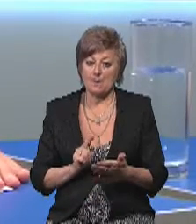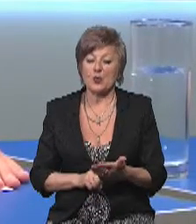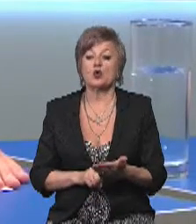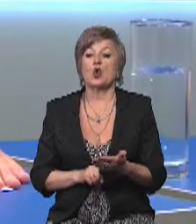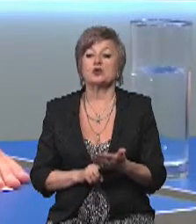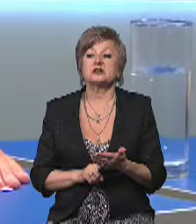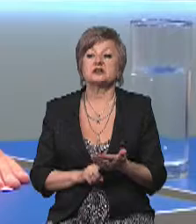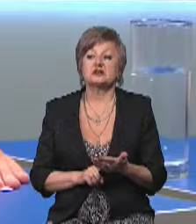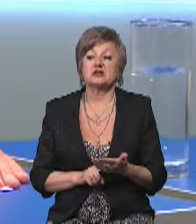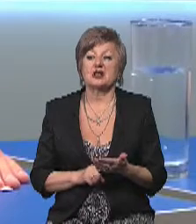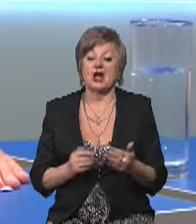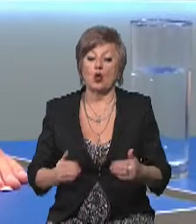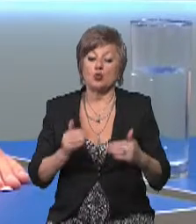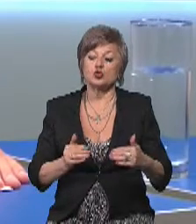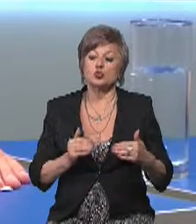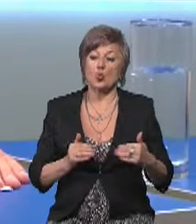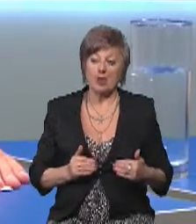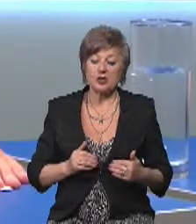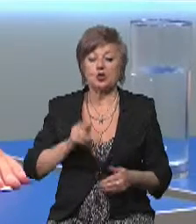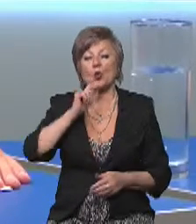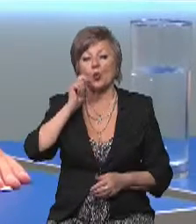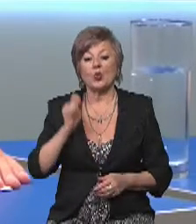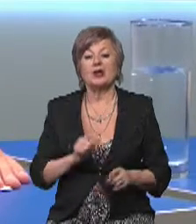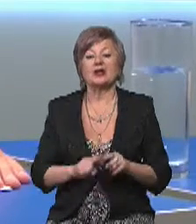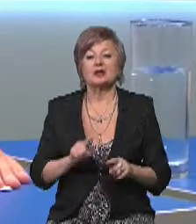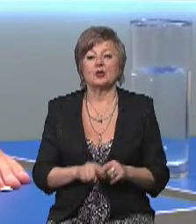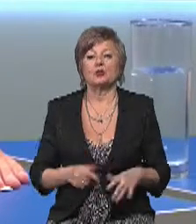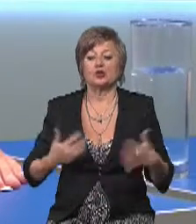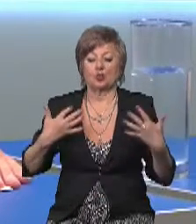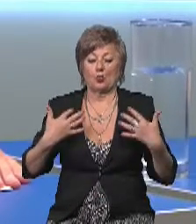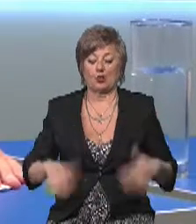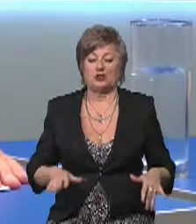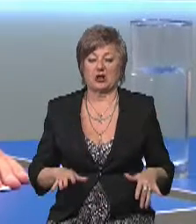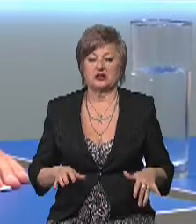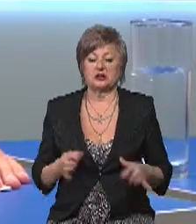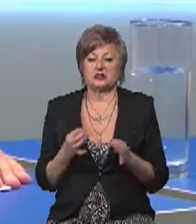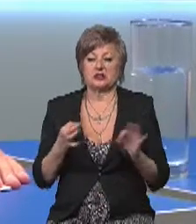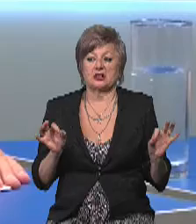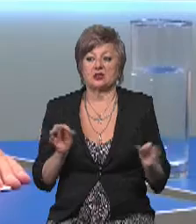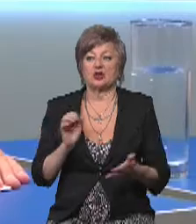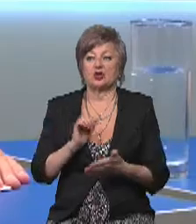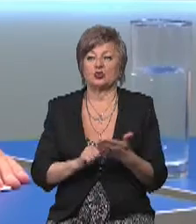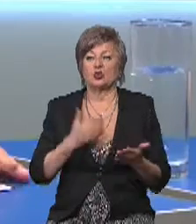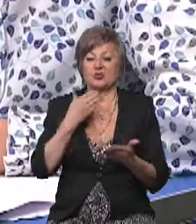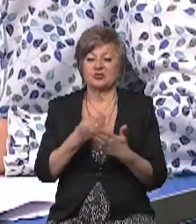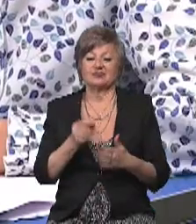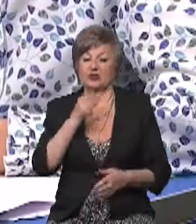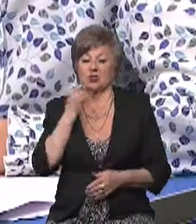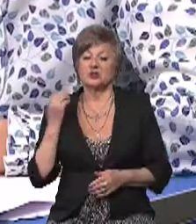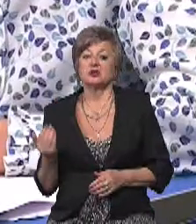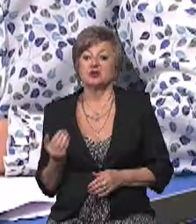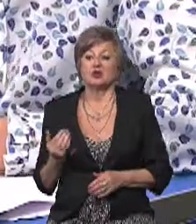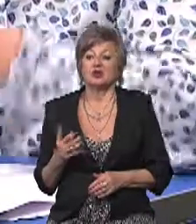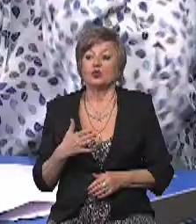нашого суверенітету відступати, Україна дуже швидко потрапить в залежність від свого північного сусіда. У